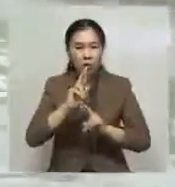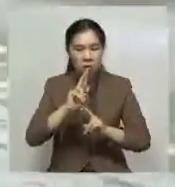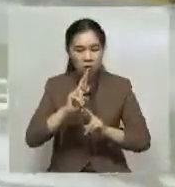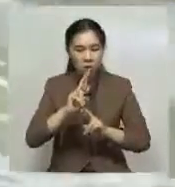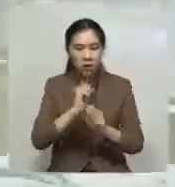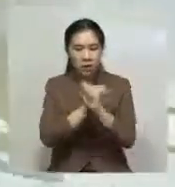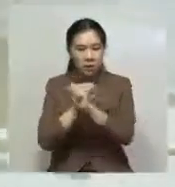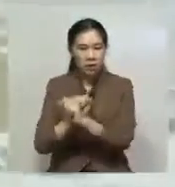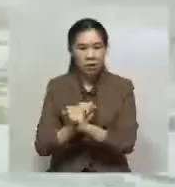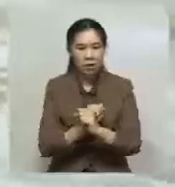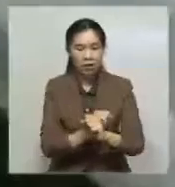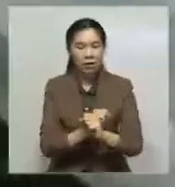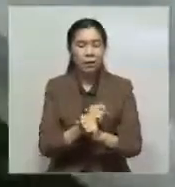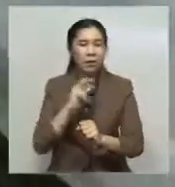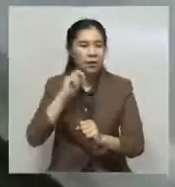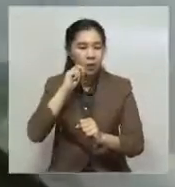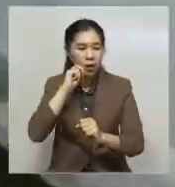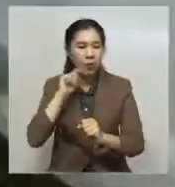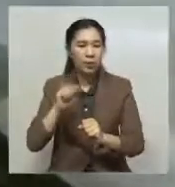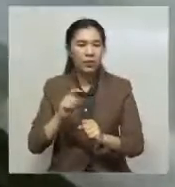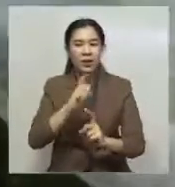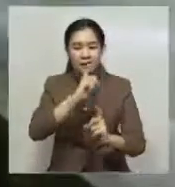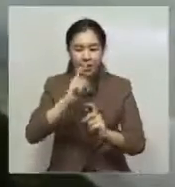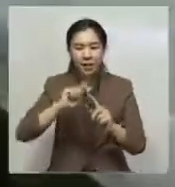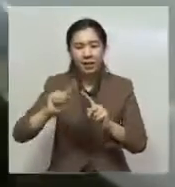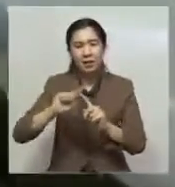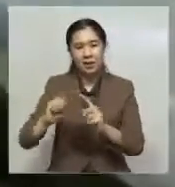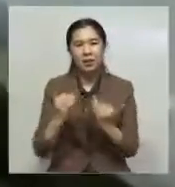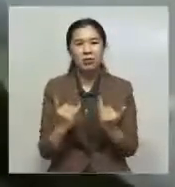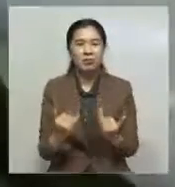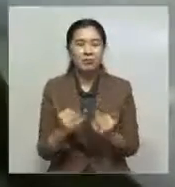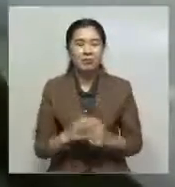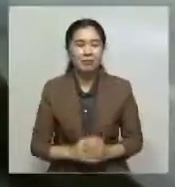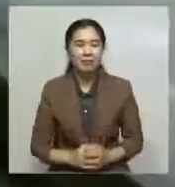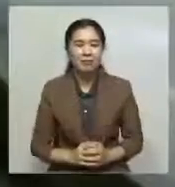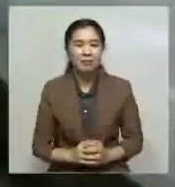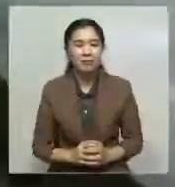ข้าบ้านพี่น้องประชาชนแล้วก็ระวังอันตรายจากอุบัติเหตุในช่วงนี้ด้วยค่ะ